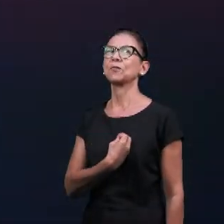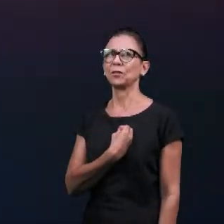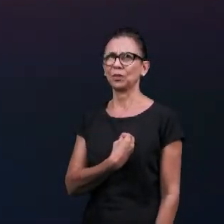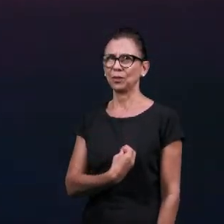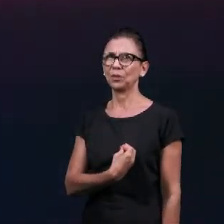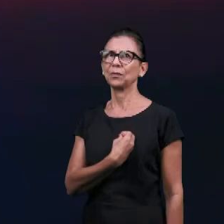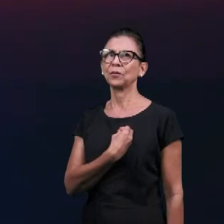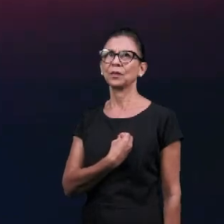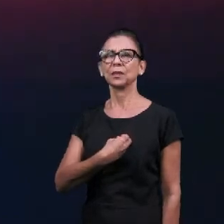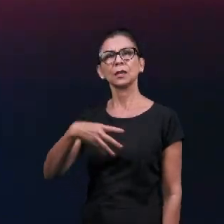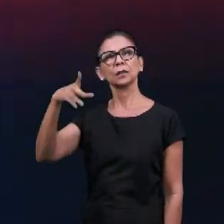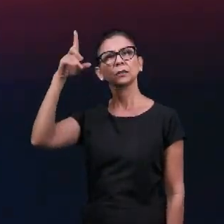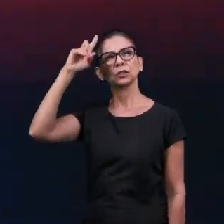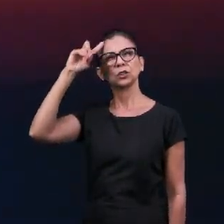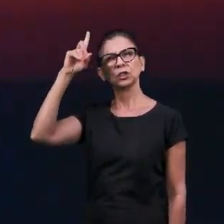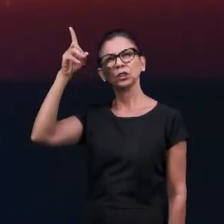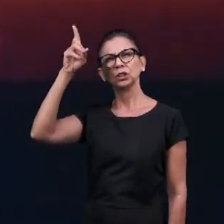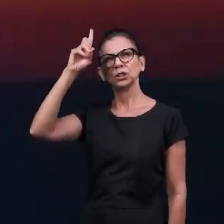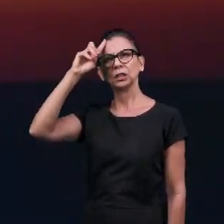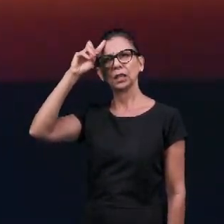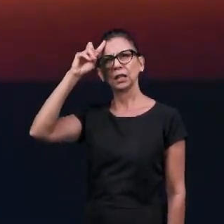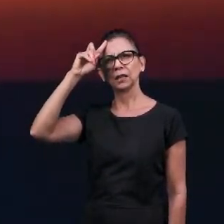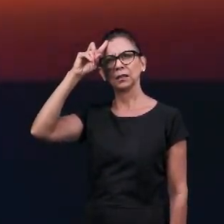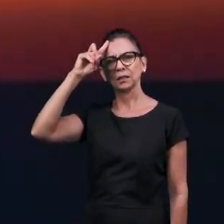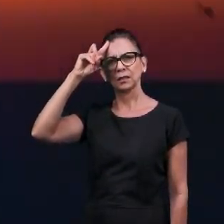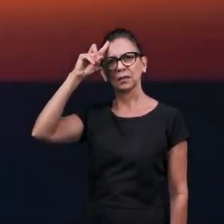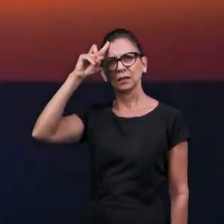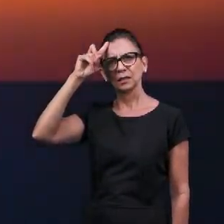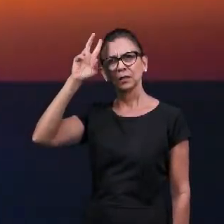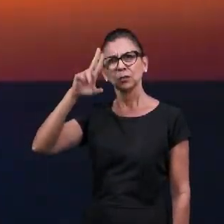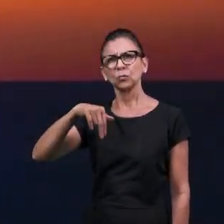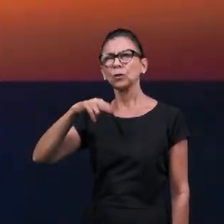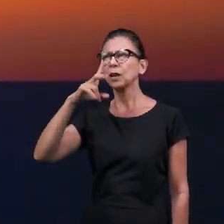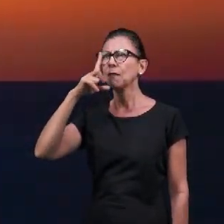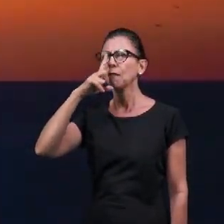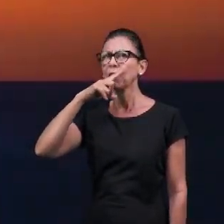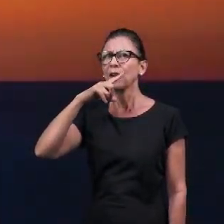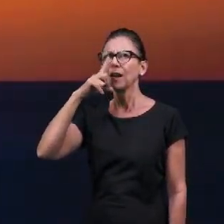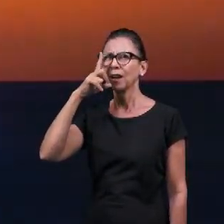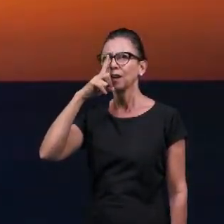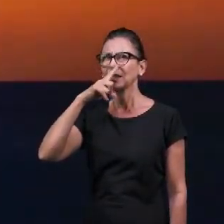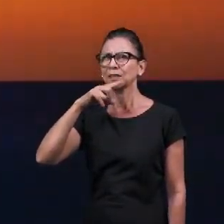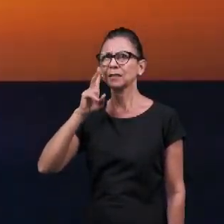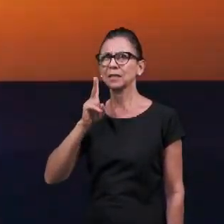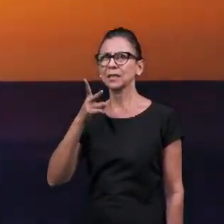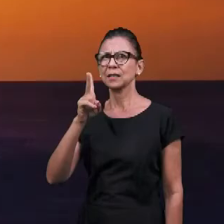Даже если я не могу видеть лика Его, я буду жить Его благодатью